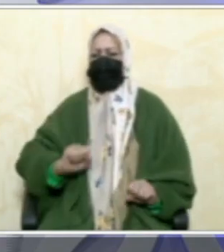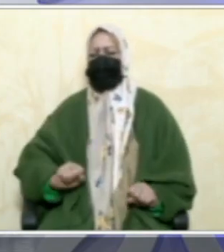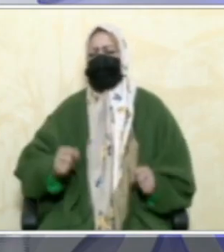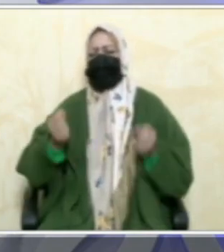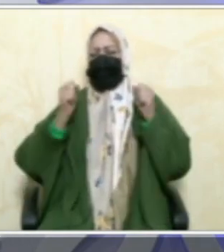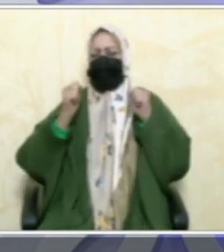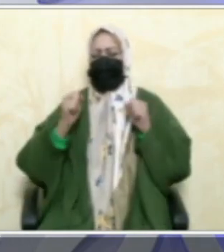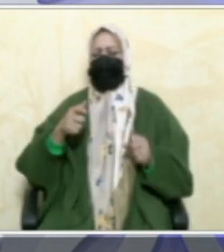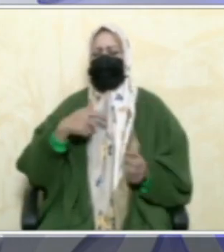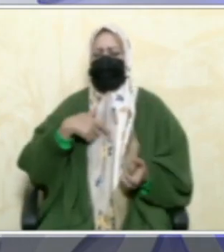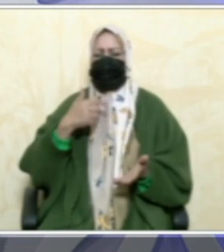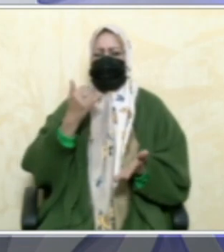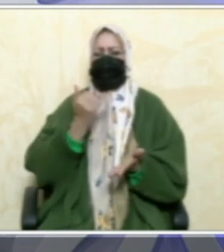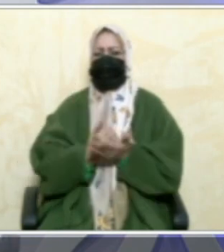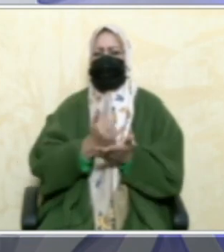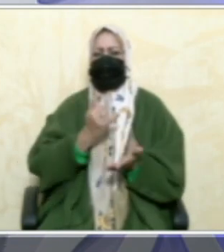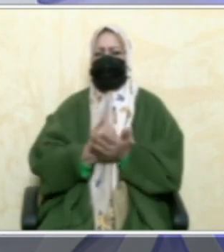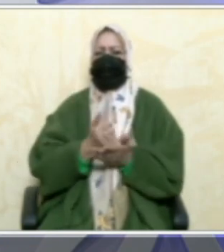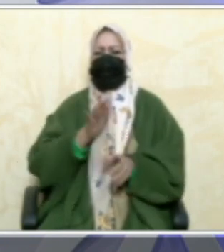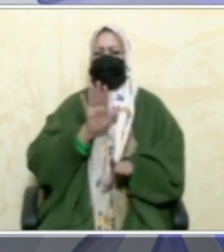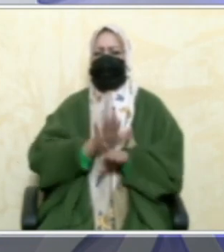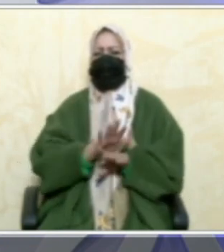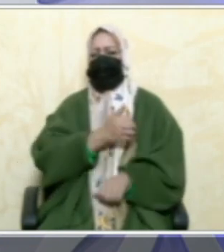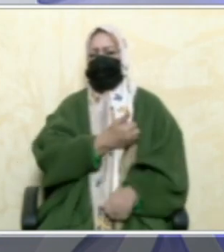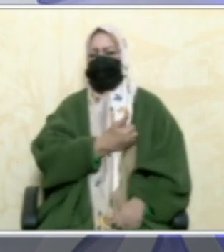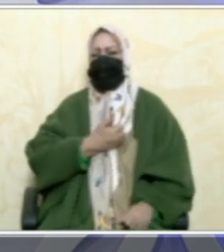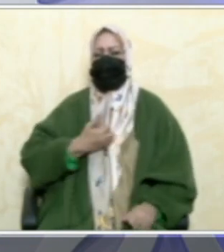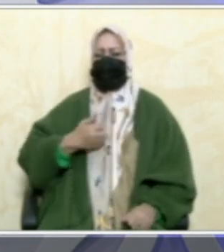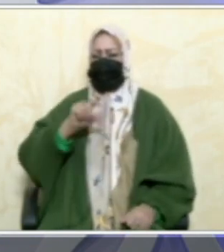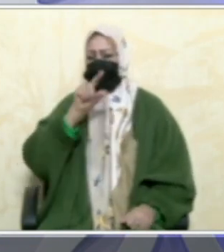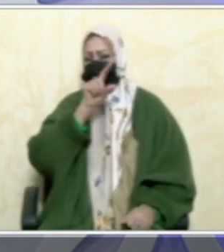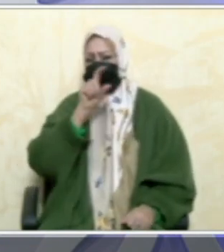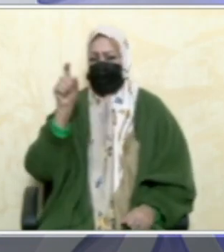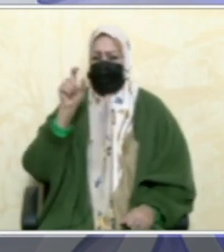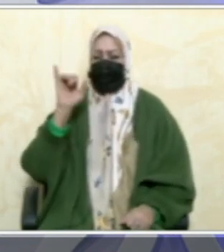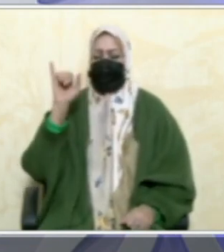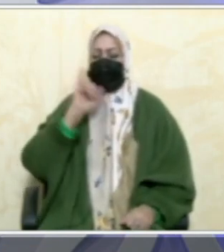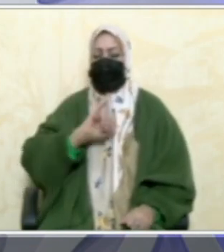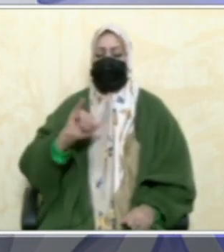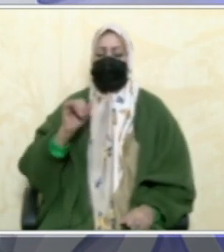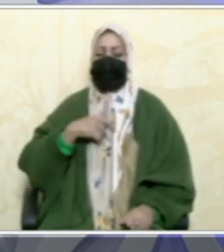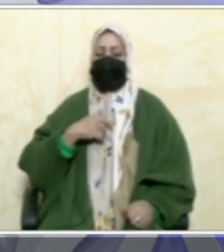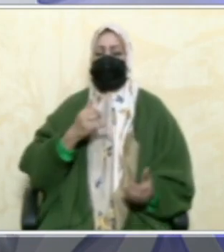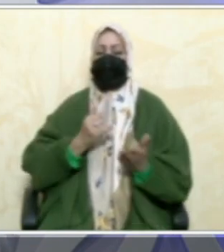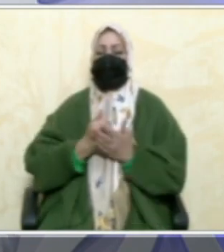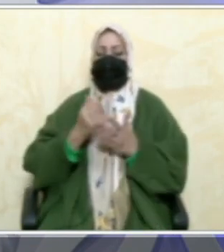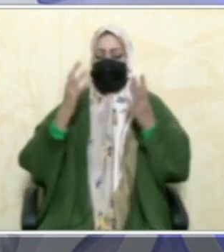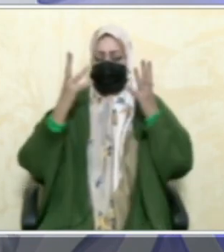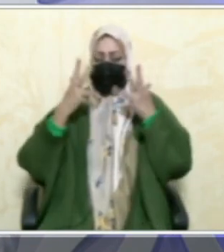عنها، ولعله يكون سببا في تدينه الكامل بعد ذلك. مسألة